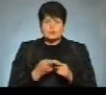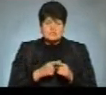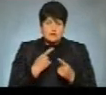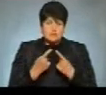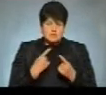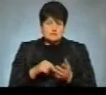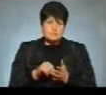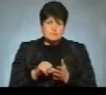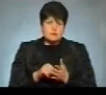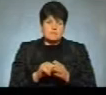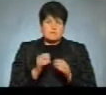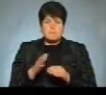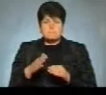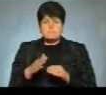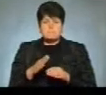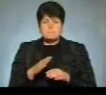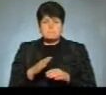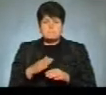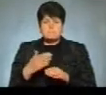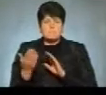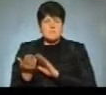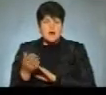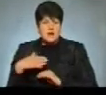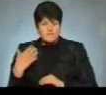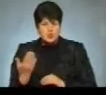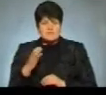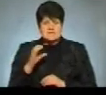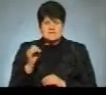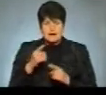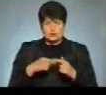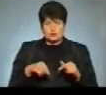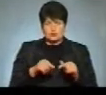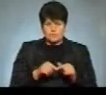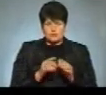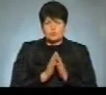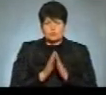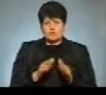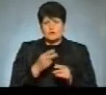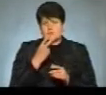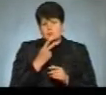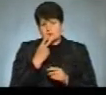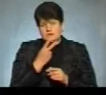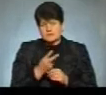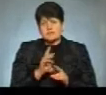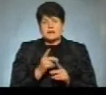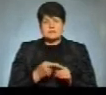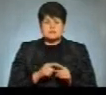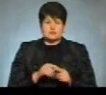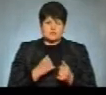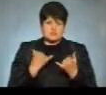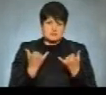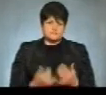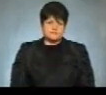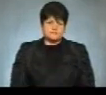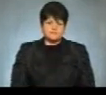з представником правого сектору Назаром Сарабуном. Пропоную пригадати про це рішення та як воно реалізується зараз.